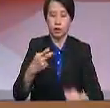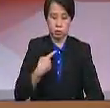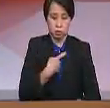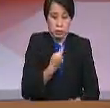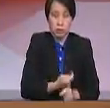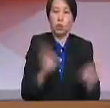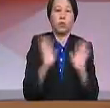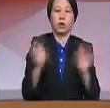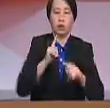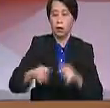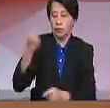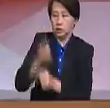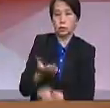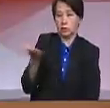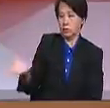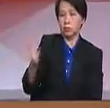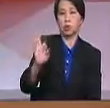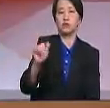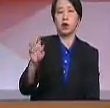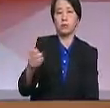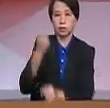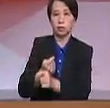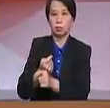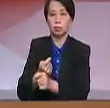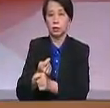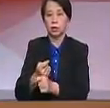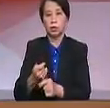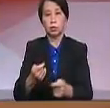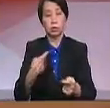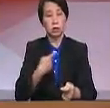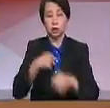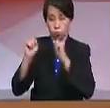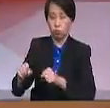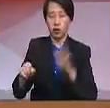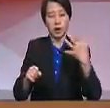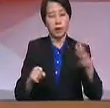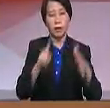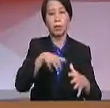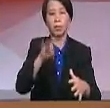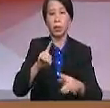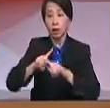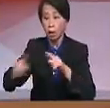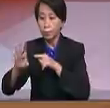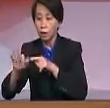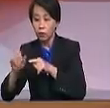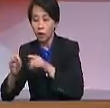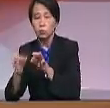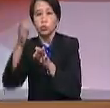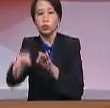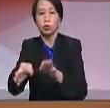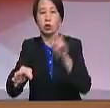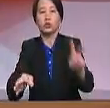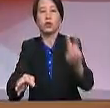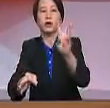tetapkan, tetapi ditetapkan oleh FAM. FAM menetapkan 26 Ogos dan ianya akan berjalan,